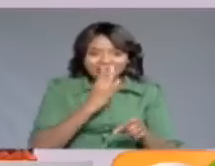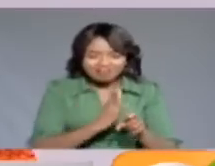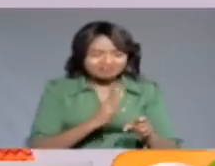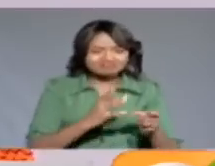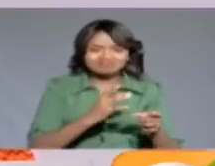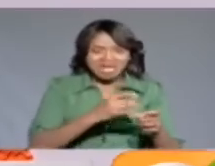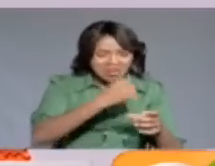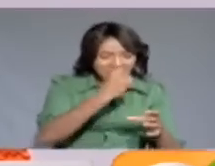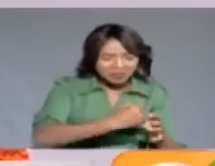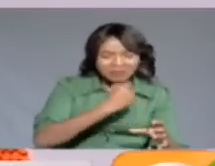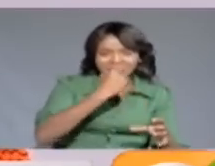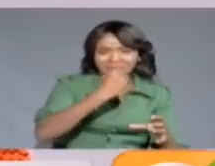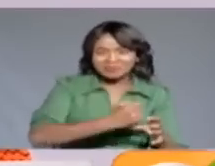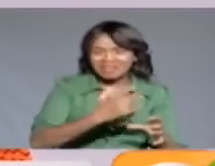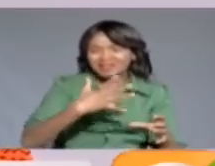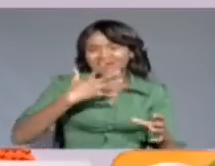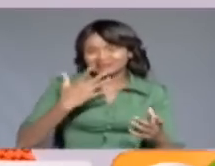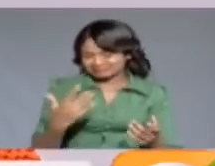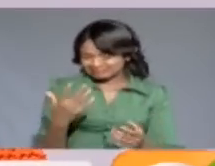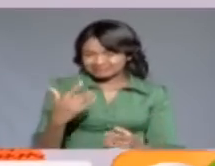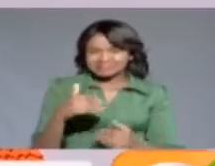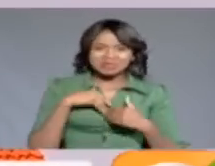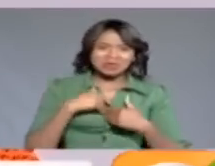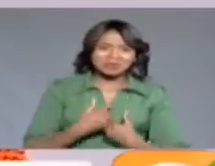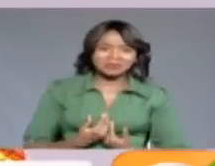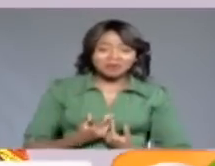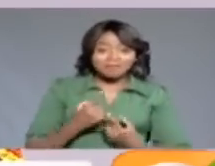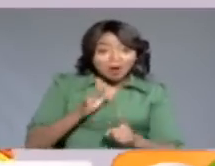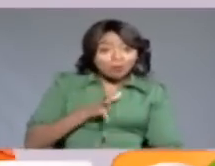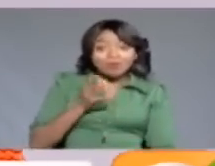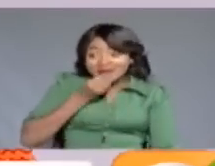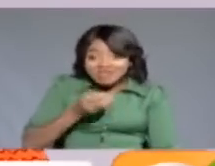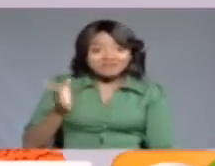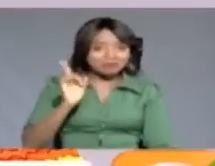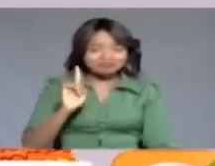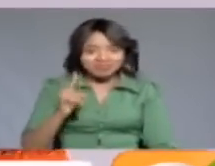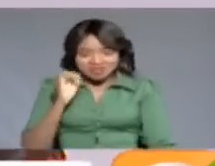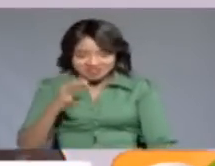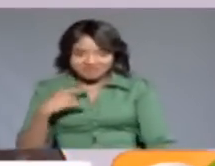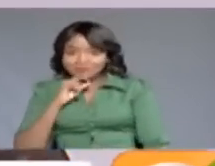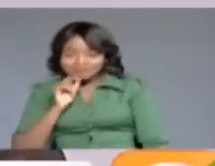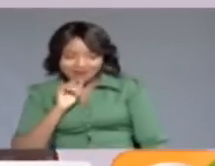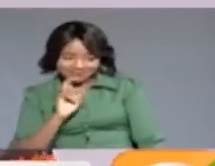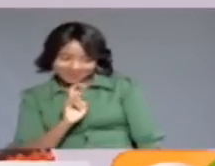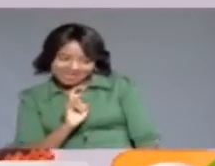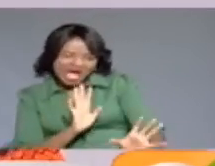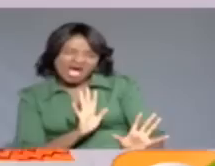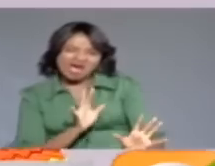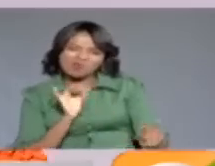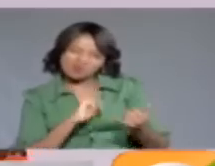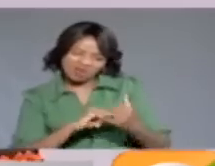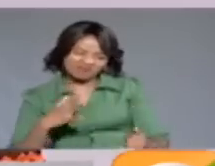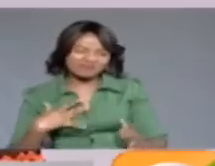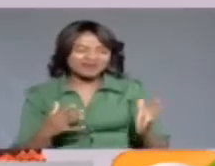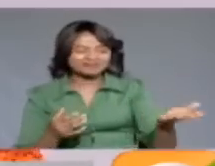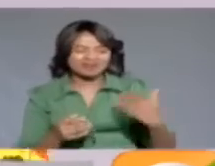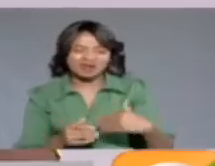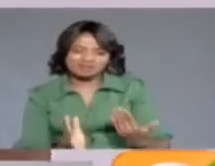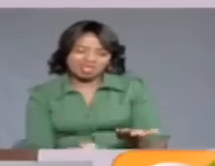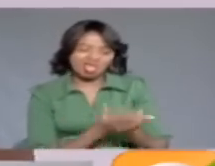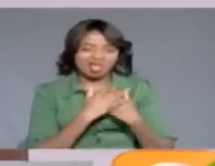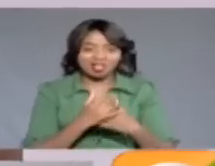anatwanga pili anasema sasa unajua kama ni mtu mwenye imani unasema acha mke wangu akusaidie, lakini kumbe ndani ya nafsi